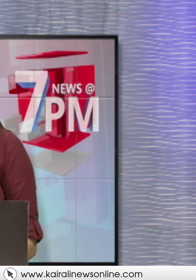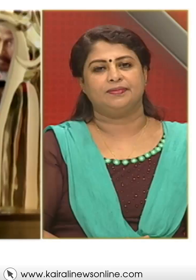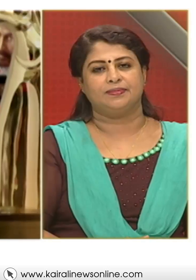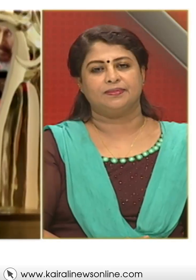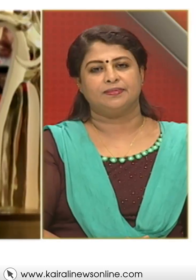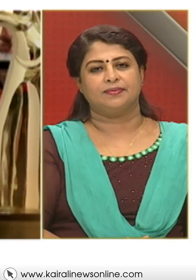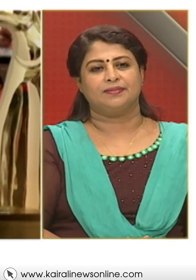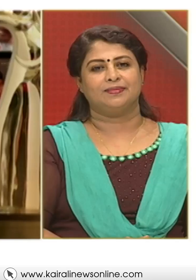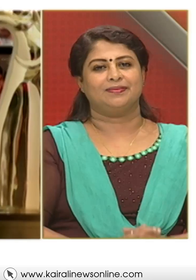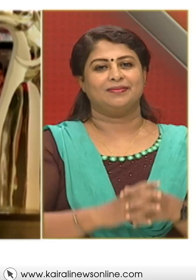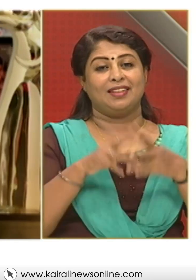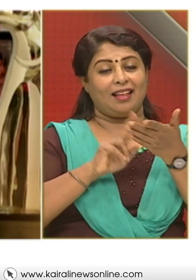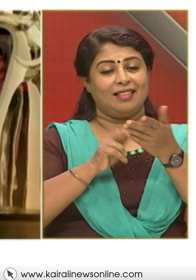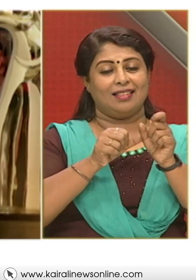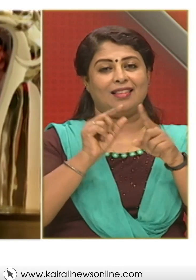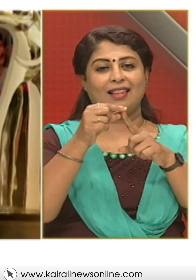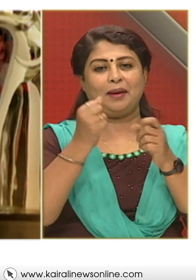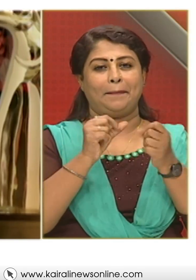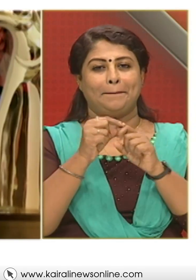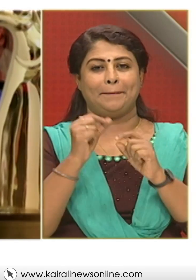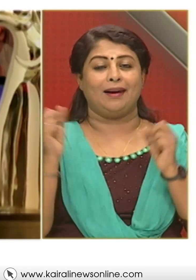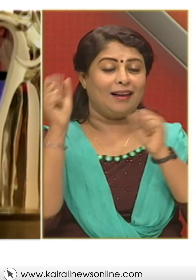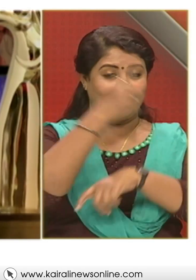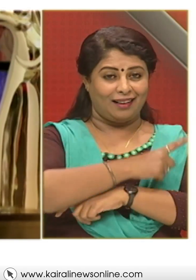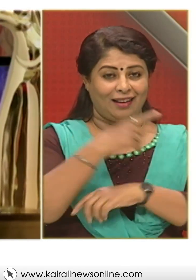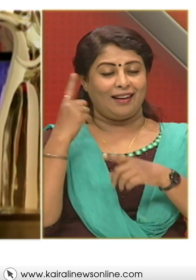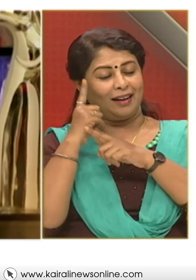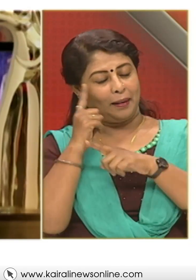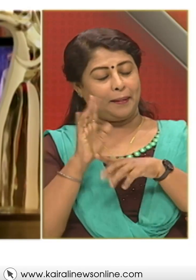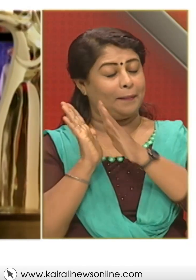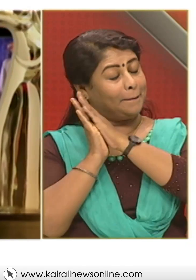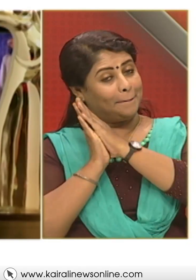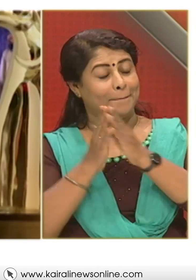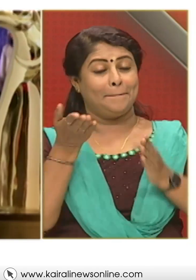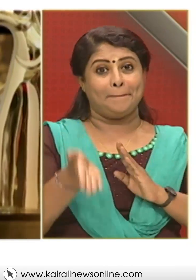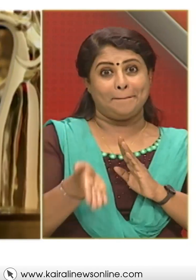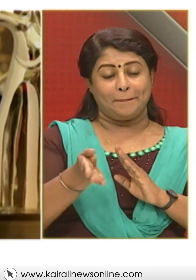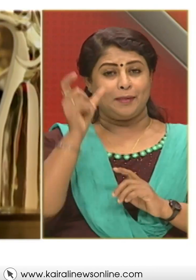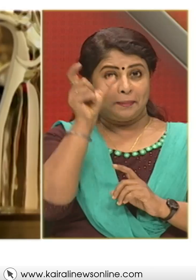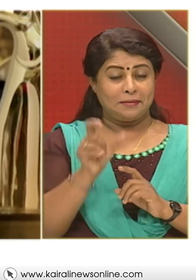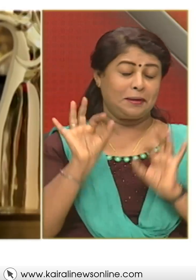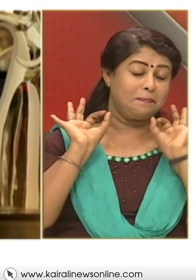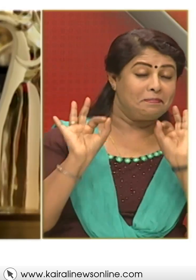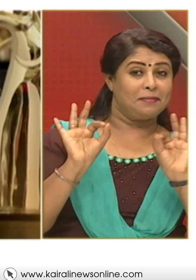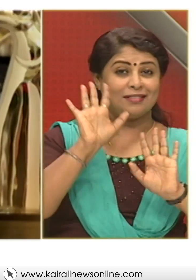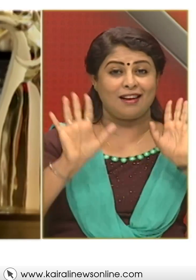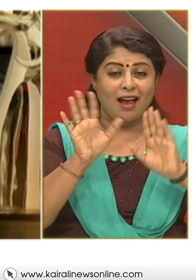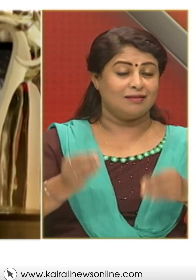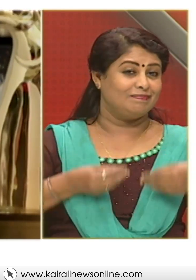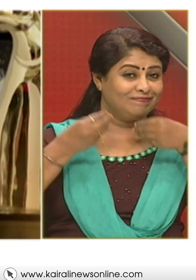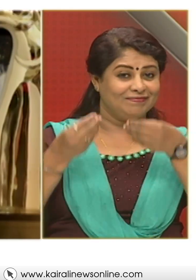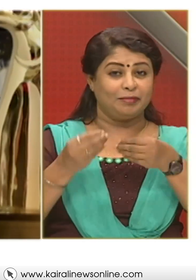നേടി നന്പകൽ നേരത്ത് മയക്കം സിനിമയിലെ പ്രകടനമാണ് മമ്മൂട്ടിയെ മികച്ച നടനാക്കിയത് രേഖയിലെ കഥാപാത്രം വിൻസി